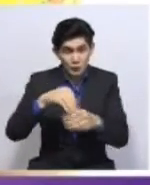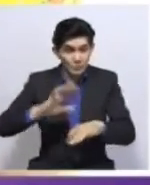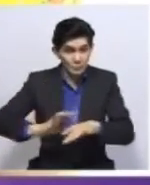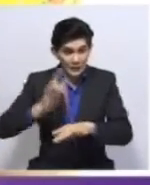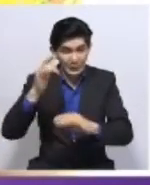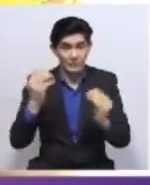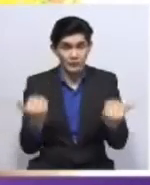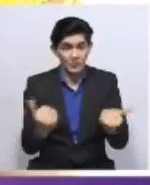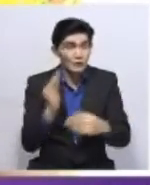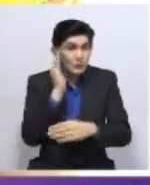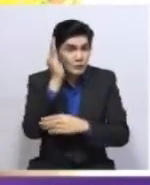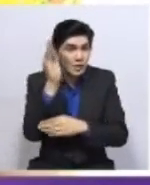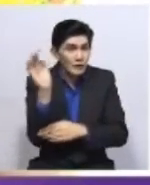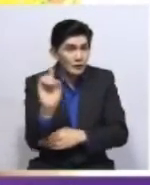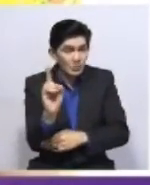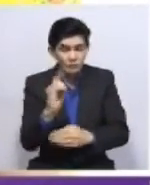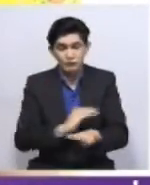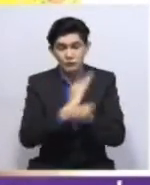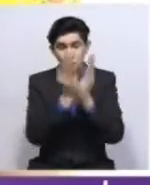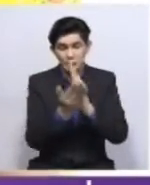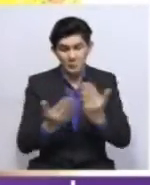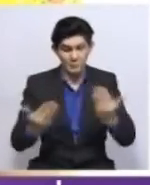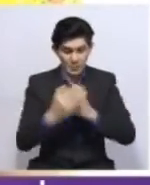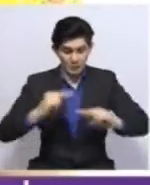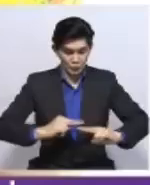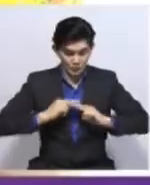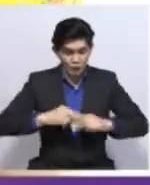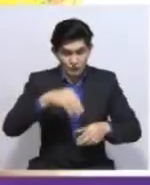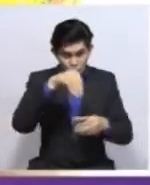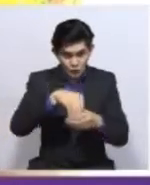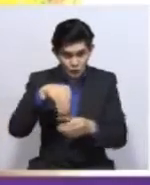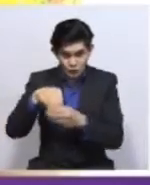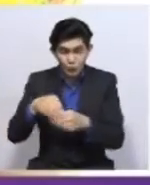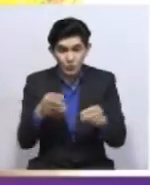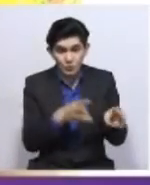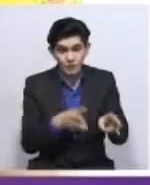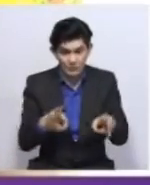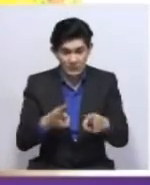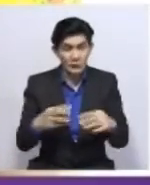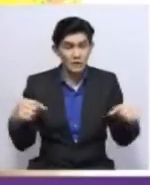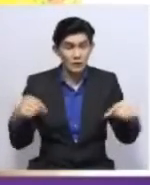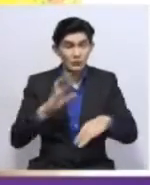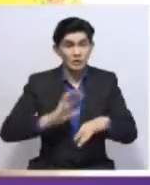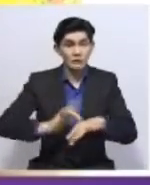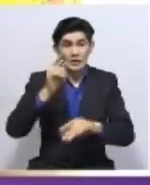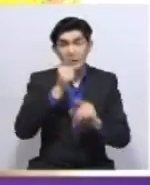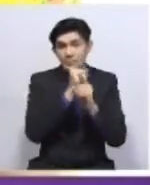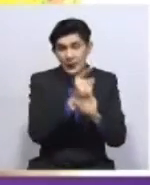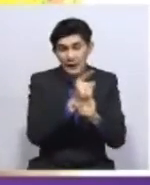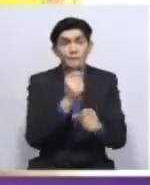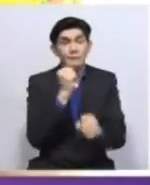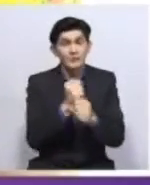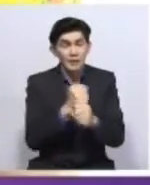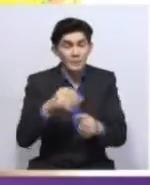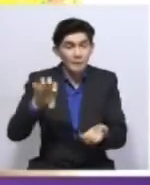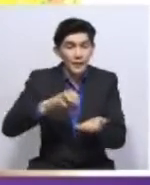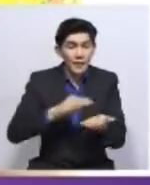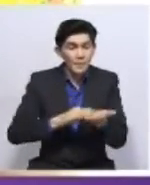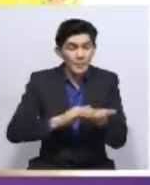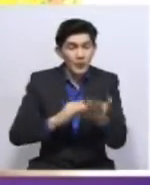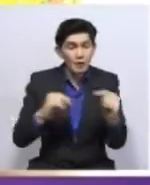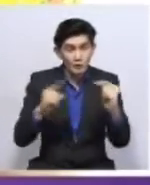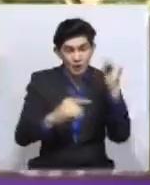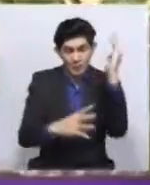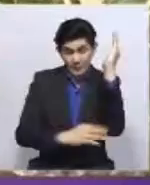แป้งมันสำปะหลังเนี่ยต่อไปเนี่ยเราต้องปรับเปลี่ยนนะครับมาปลูกนะครับโดยวิถีของการเกษตรอินทรีย์แล้วเราก็ต้องผลิตที่เป็นแป้งมันสำปะหลังอินท